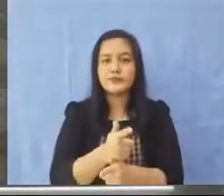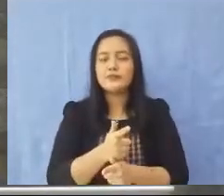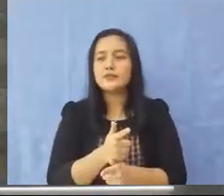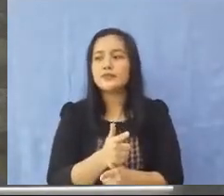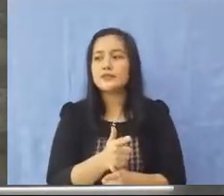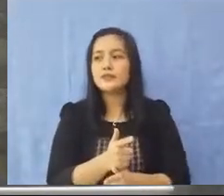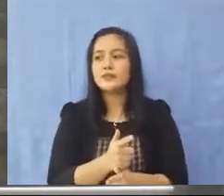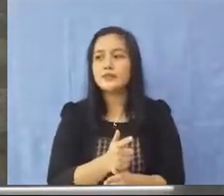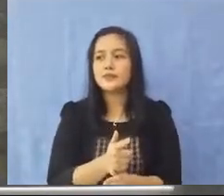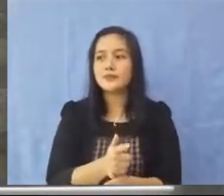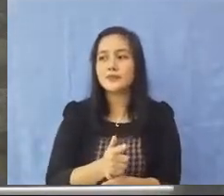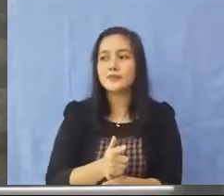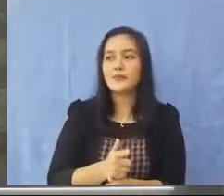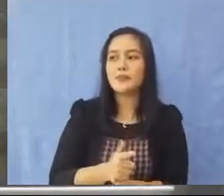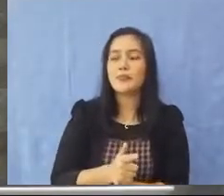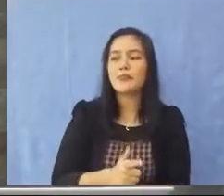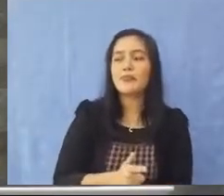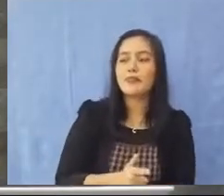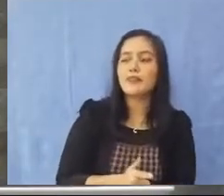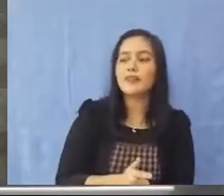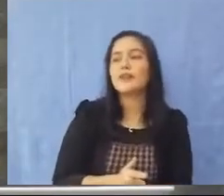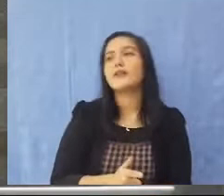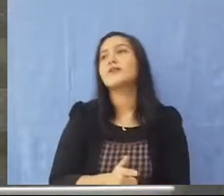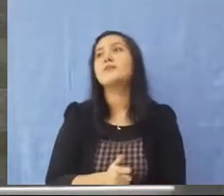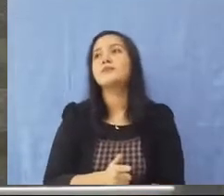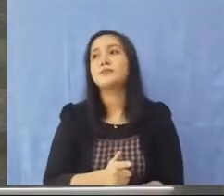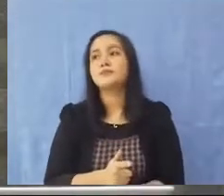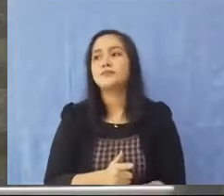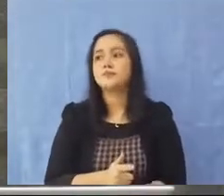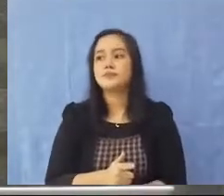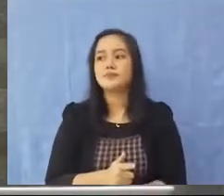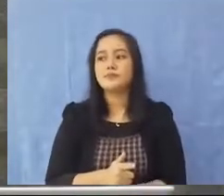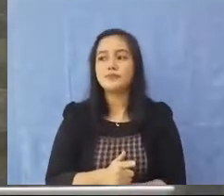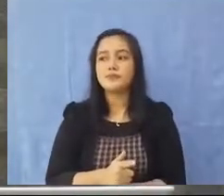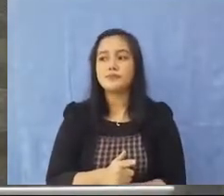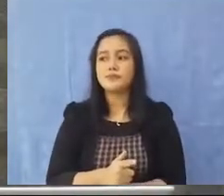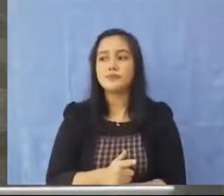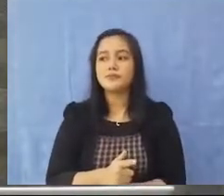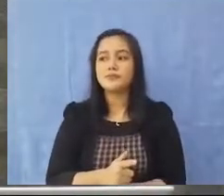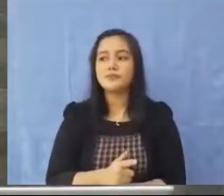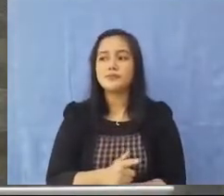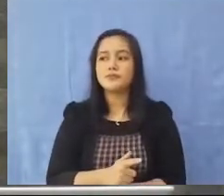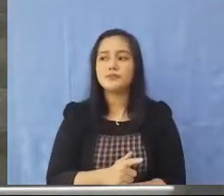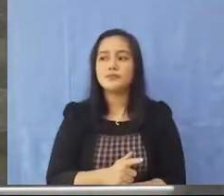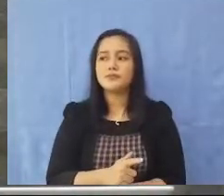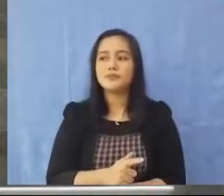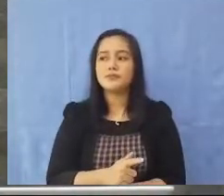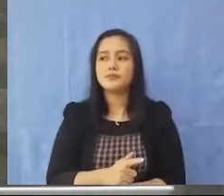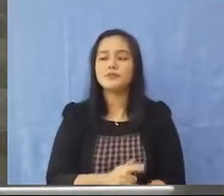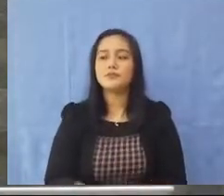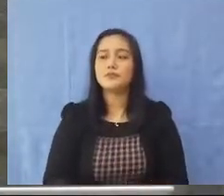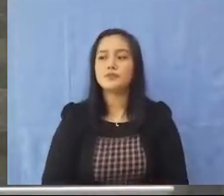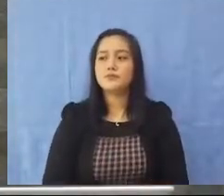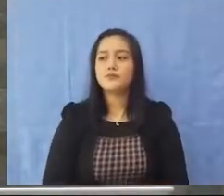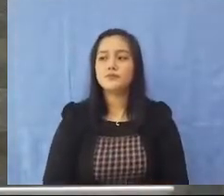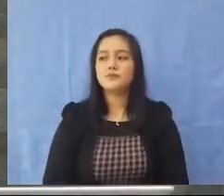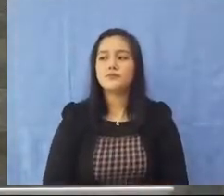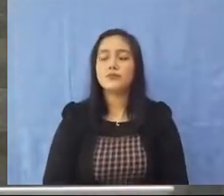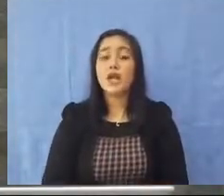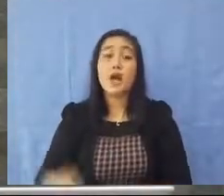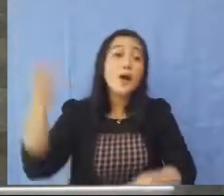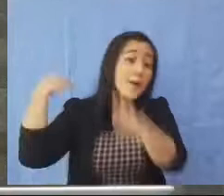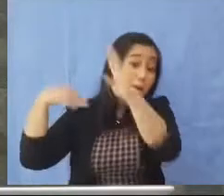maaaring nga tapusin ang pumuna natin dito sa araw po na ito ang book of, sa linggong ito ang book of Genesis. Alright? Now, last